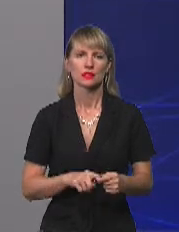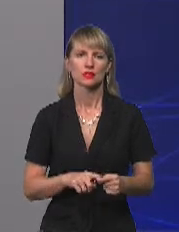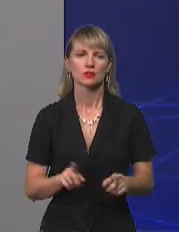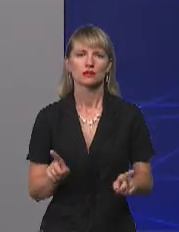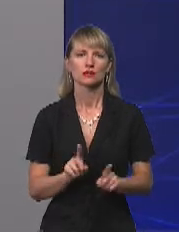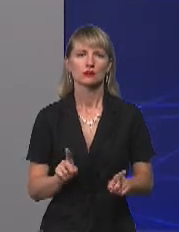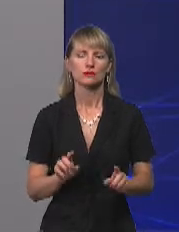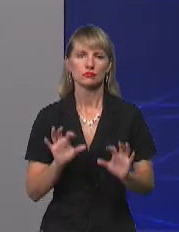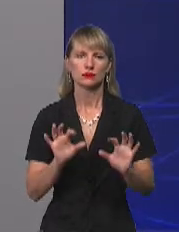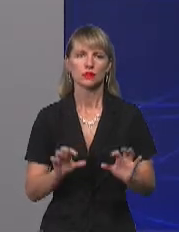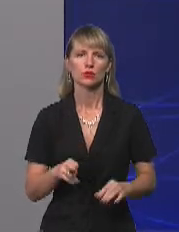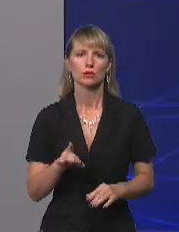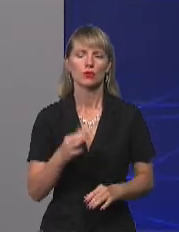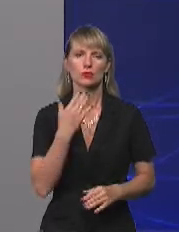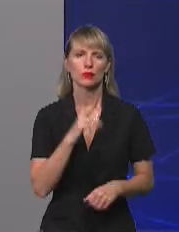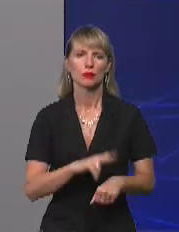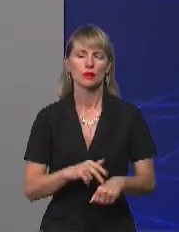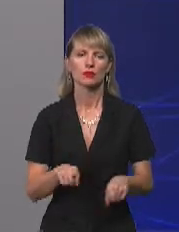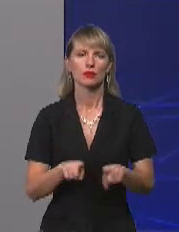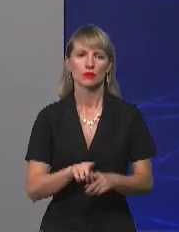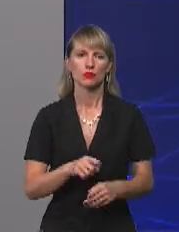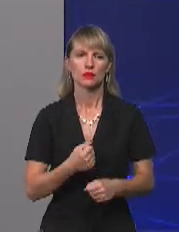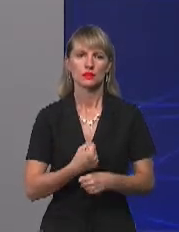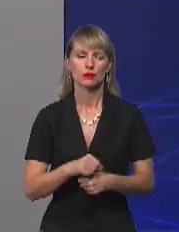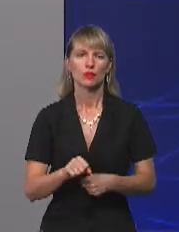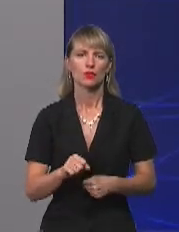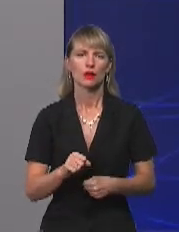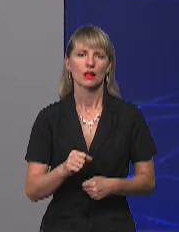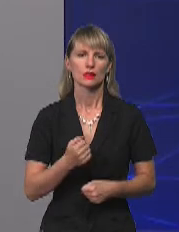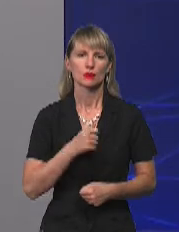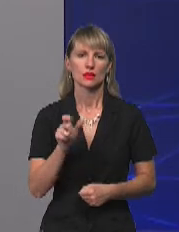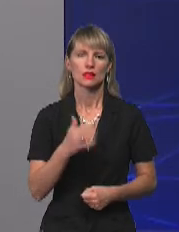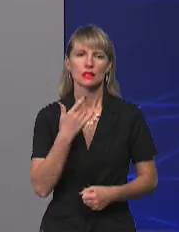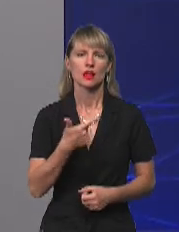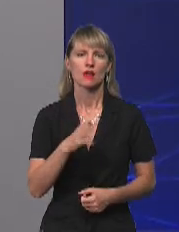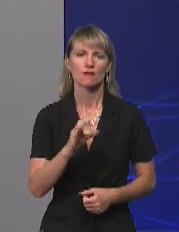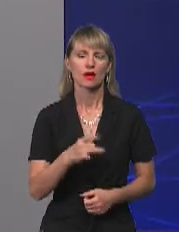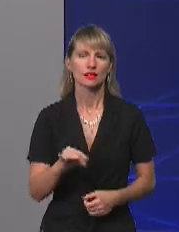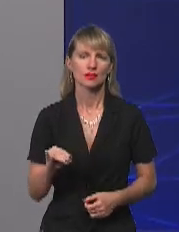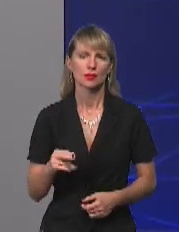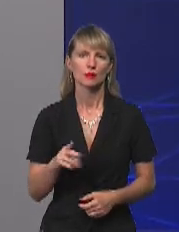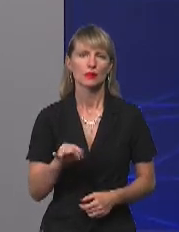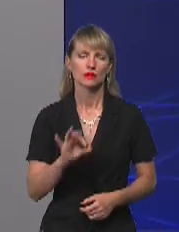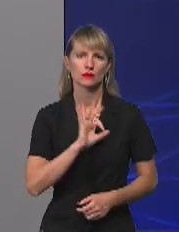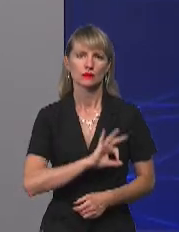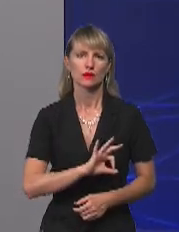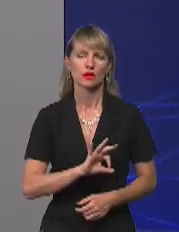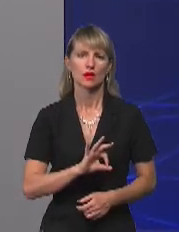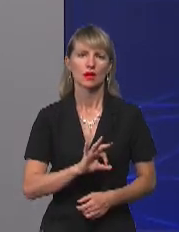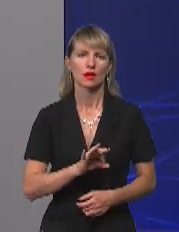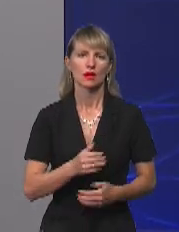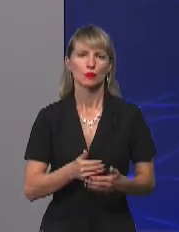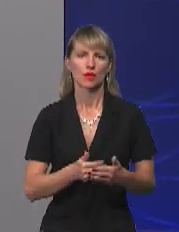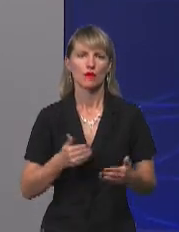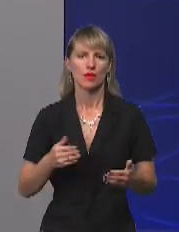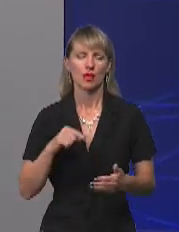що закон про Національну поліцію також зобов'язує бійців Національної гвардії саме при застосуванні заходів превентивного характеру